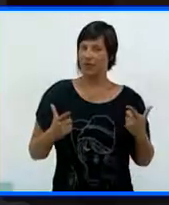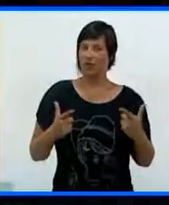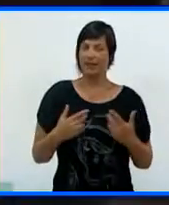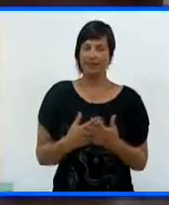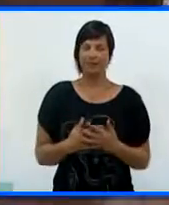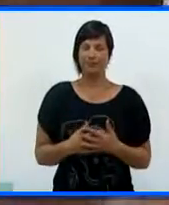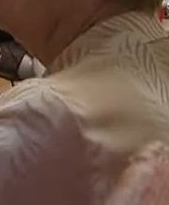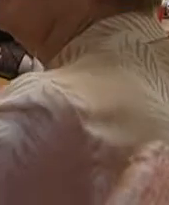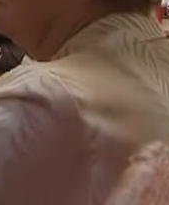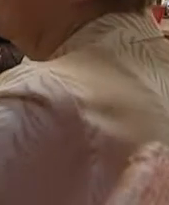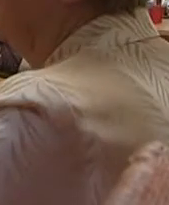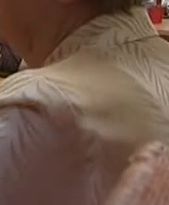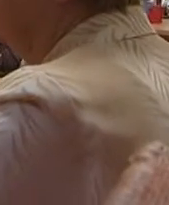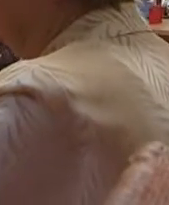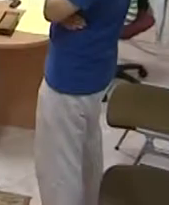života.